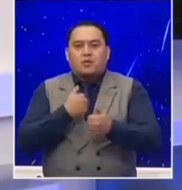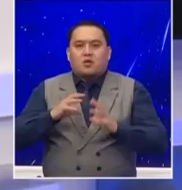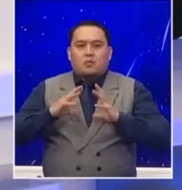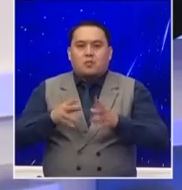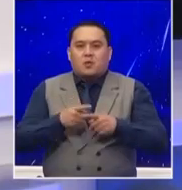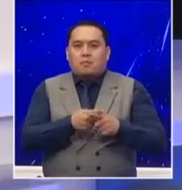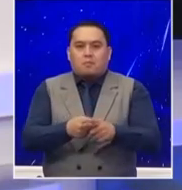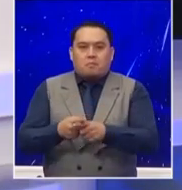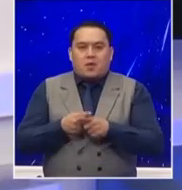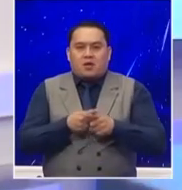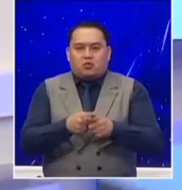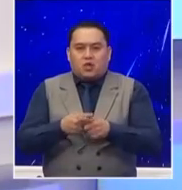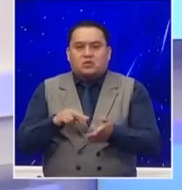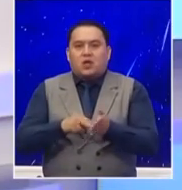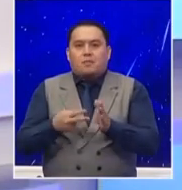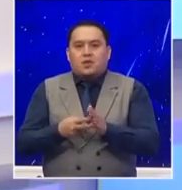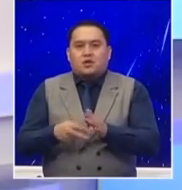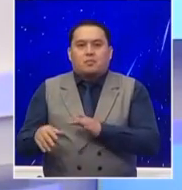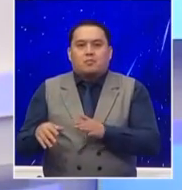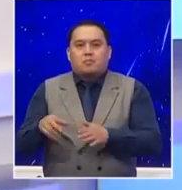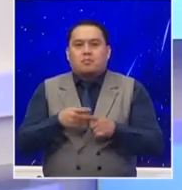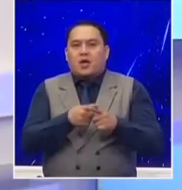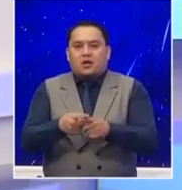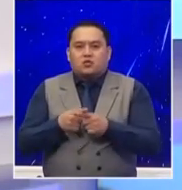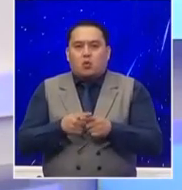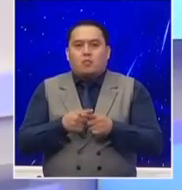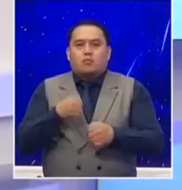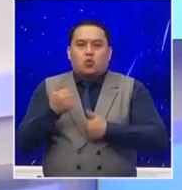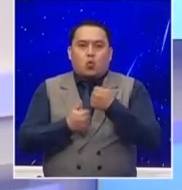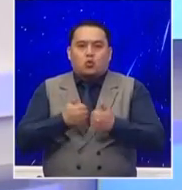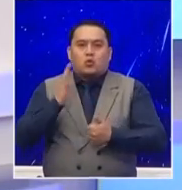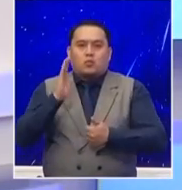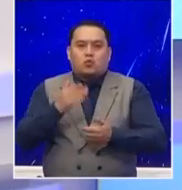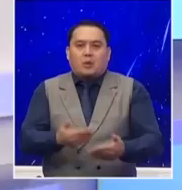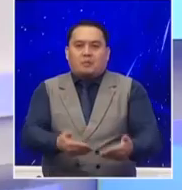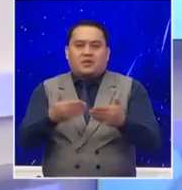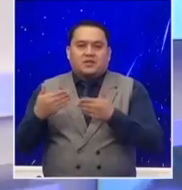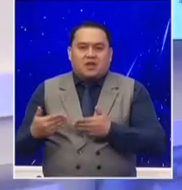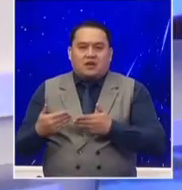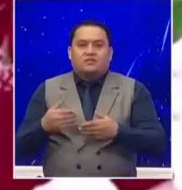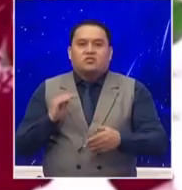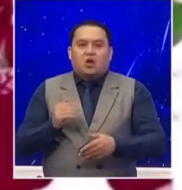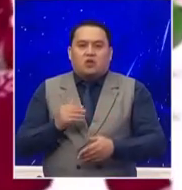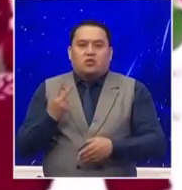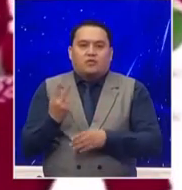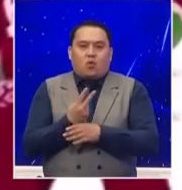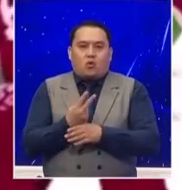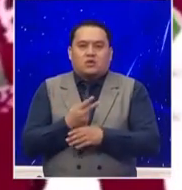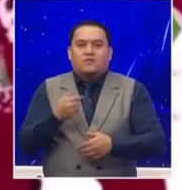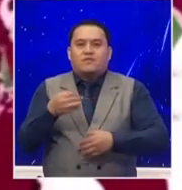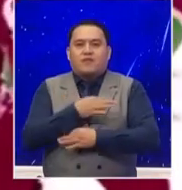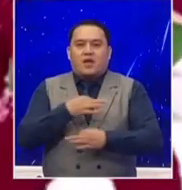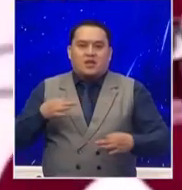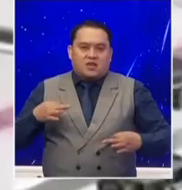мира на белорусских аренах. Все запланированные в Минске мероприятия турнира будут перенесены. Речь идет, в частности, о двух